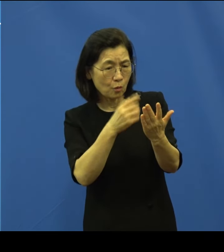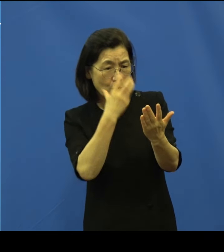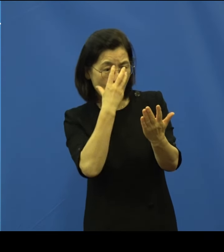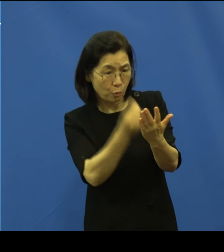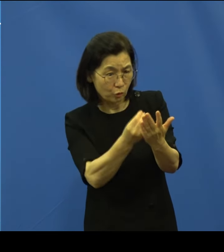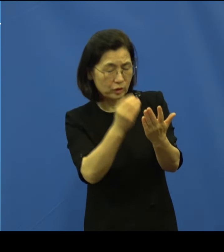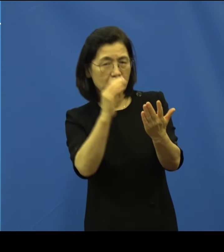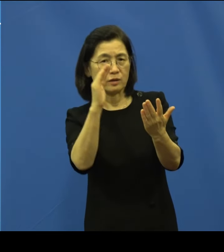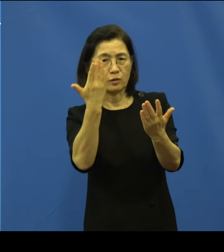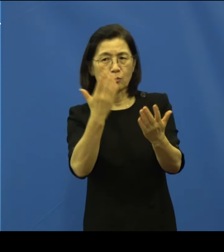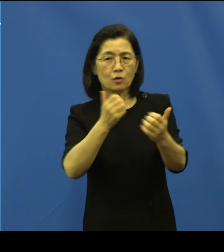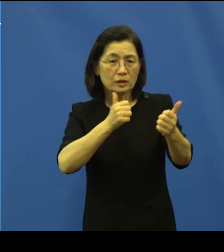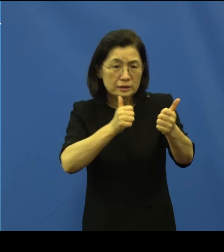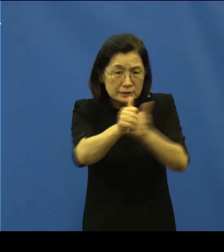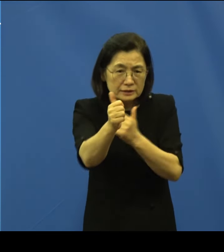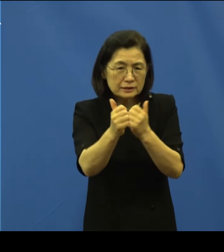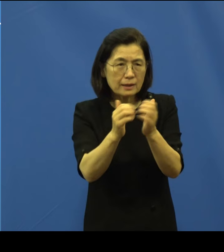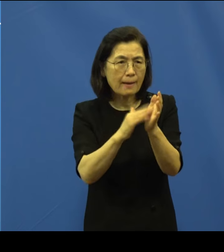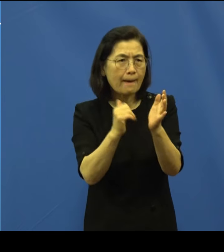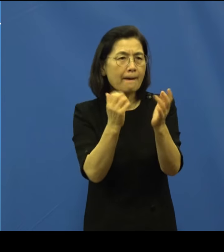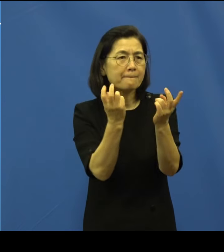승리의 비법 다 알려줘요.